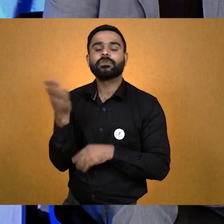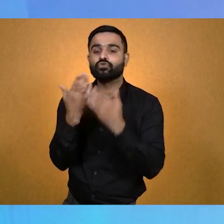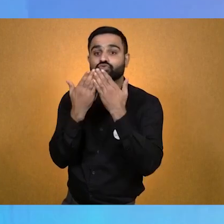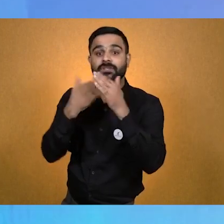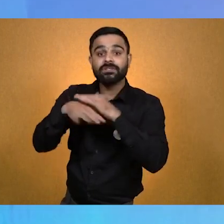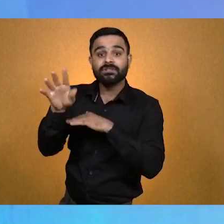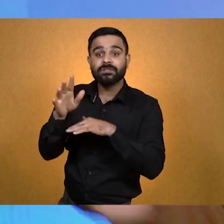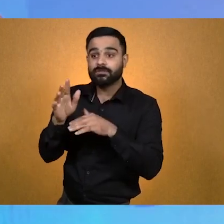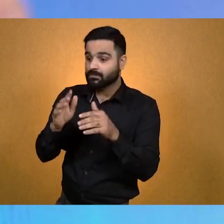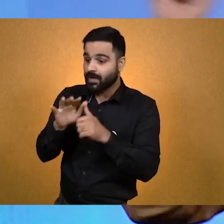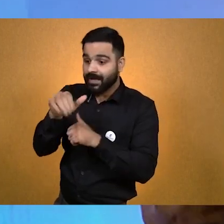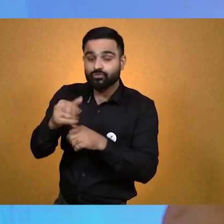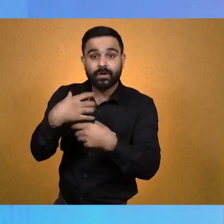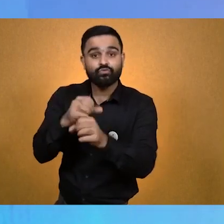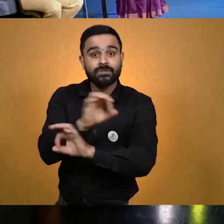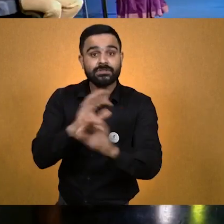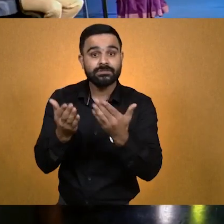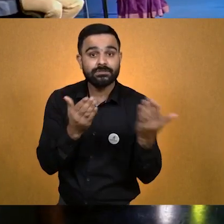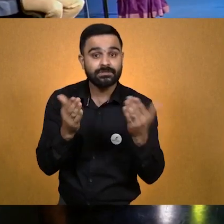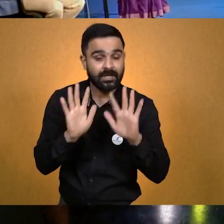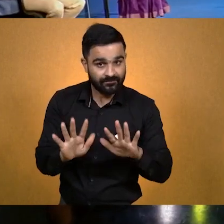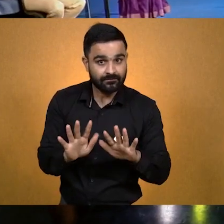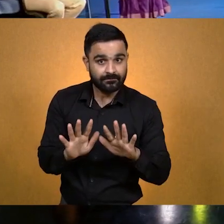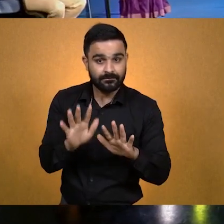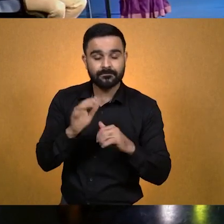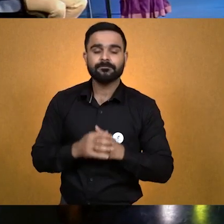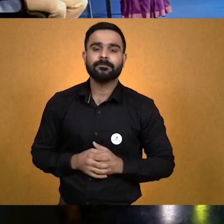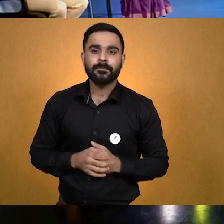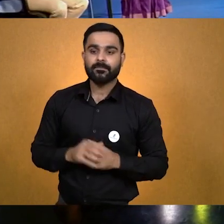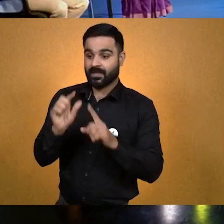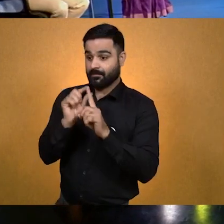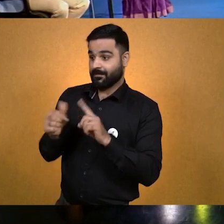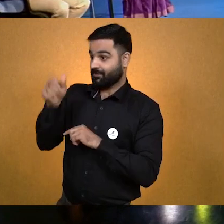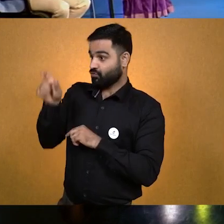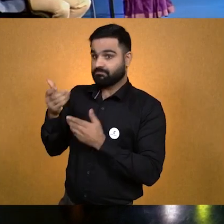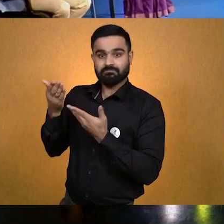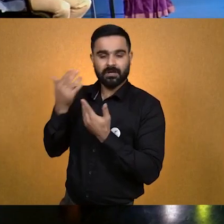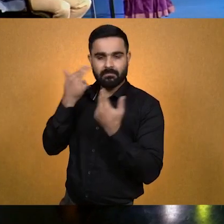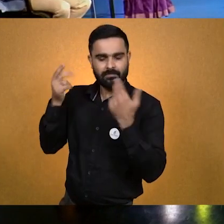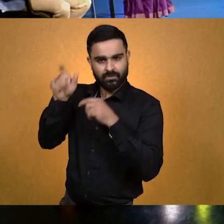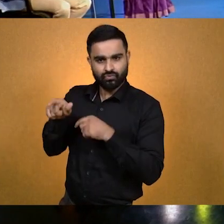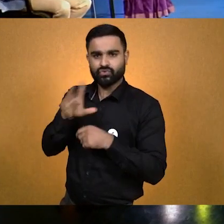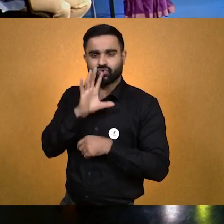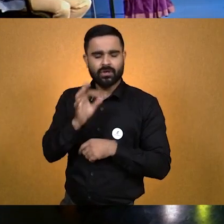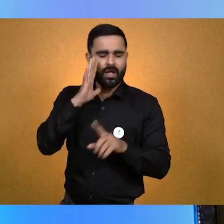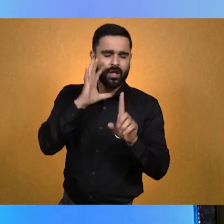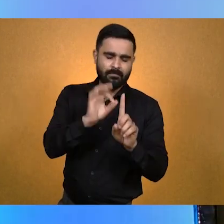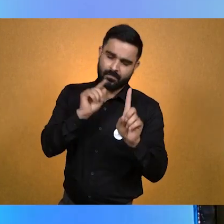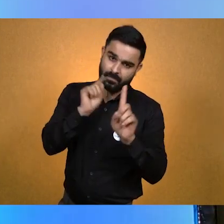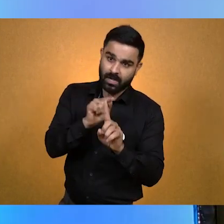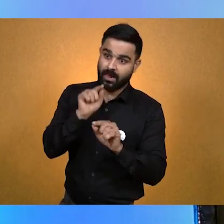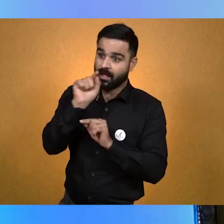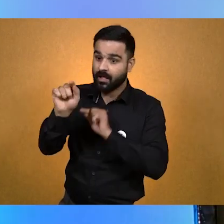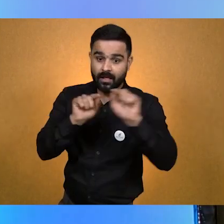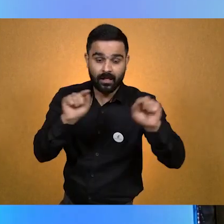स्कूलों में वो मुहैया है. हमारे साथ एक ऑनर्ड प्रिंसिपल बैठे हुए हैं और वो अपने. बट इट्स सच एन इंपॉर्टेंट पॉइंट. एंड टू